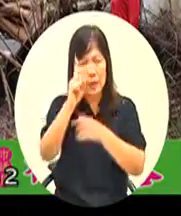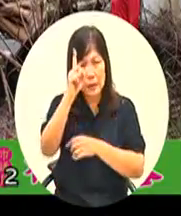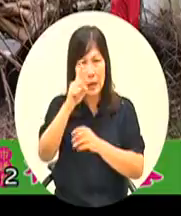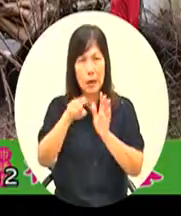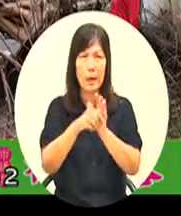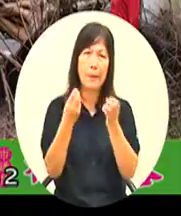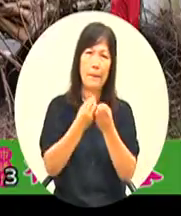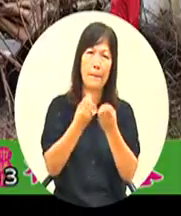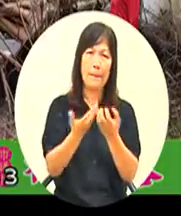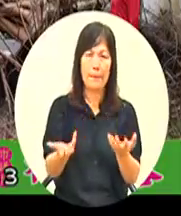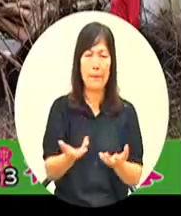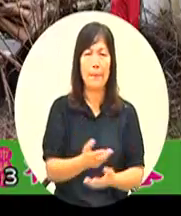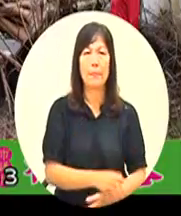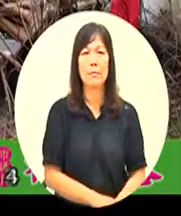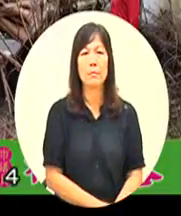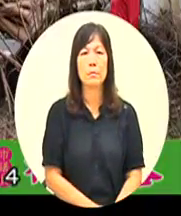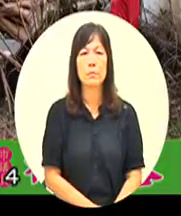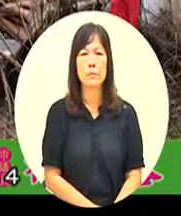那这个是